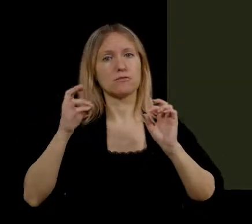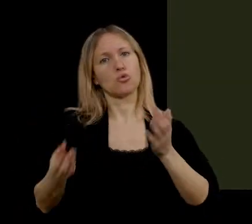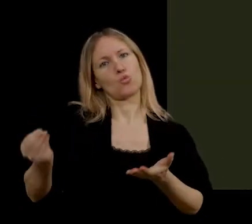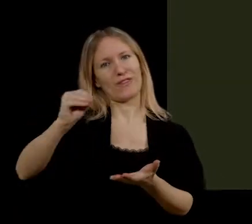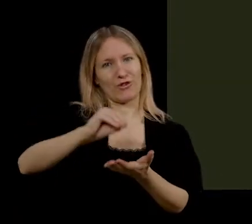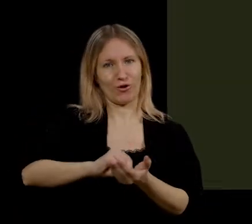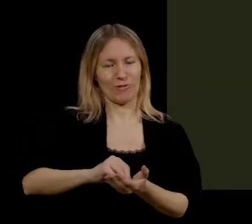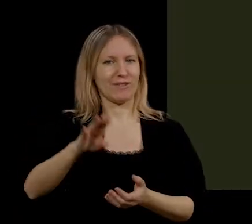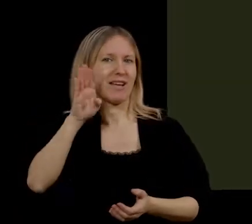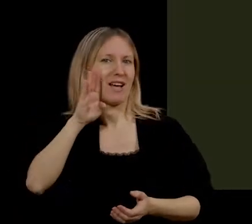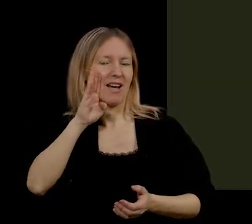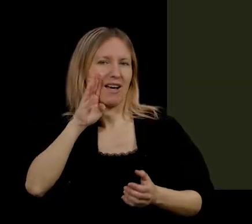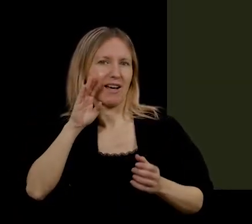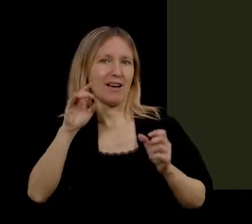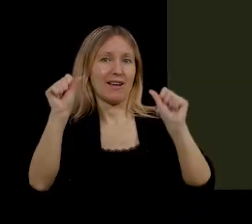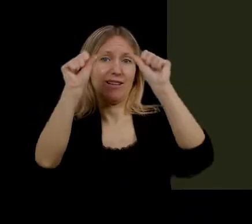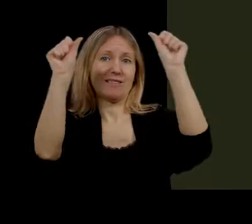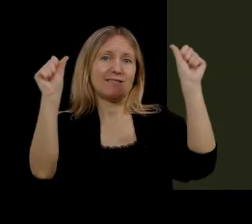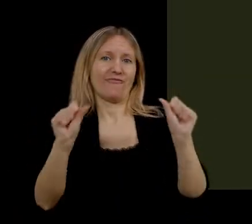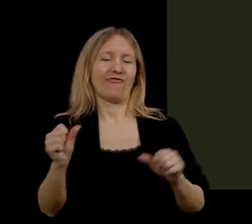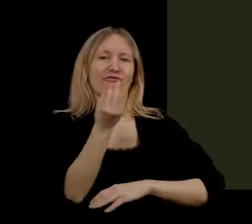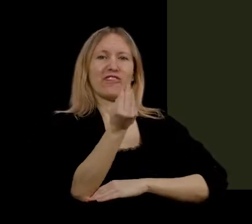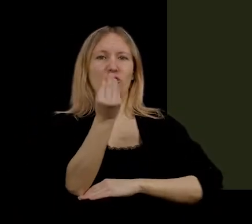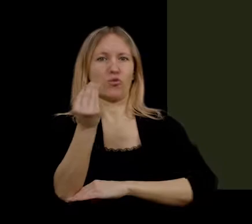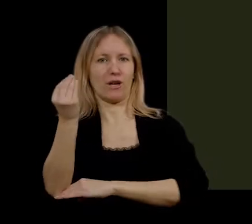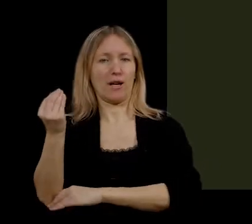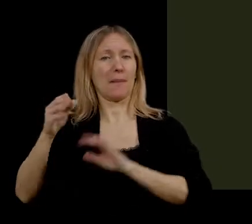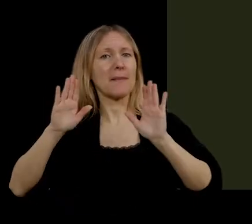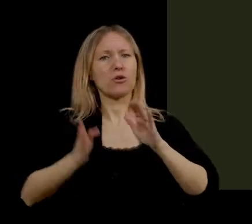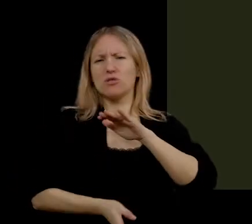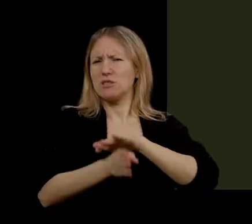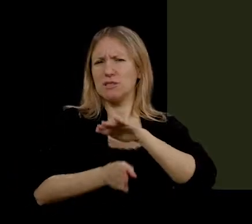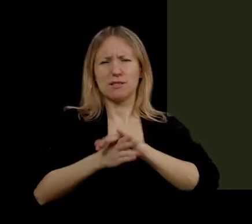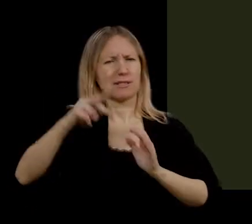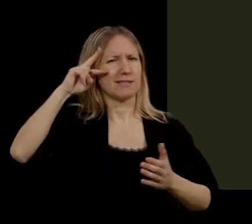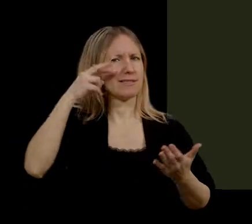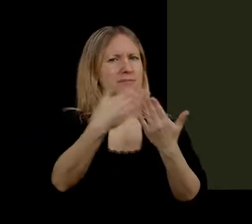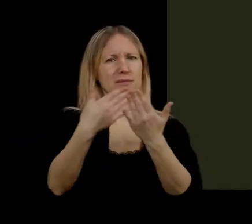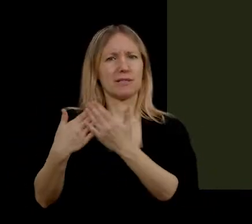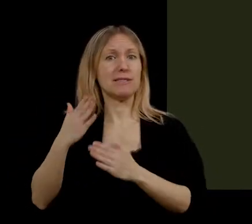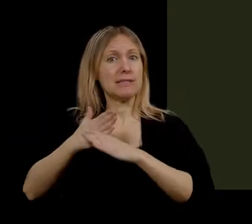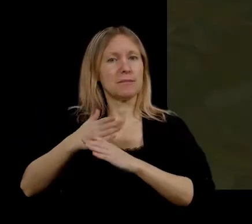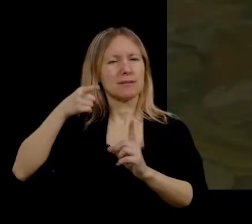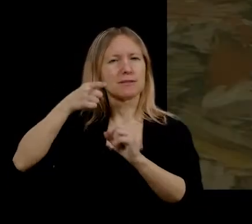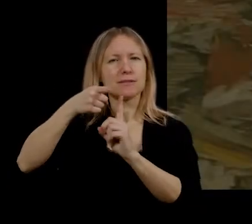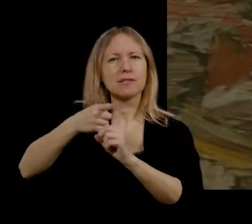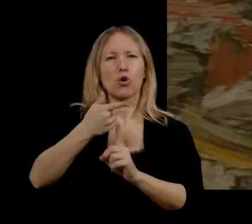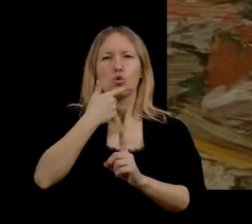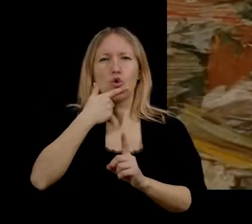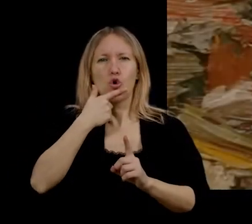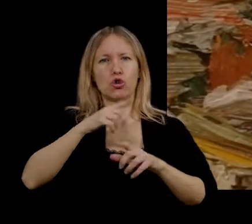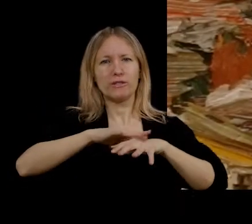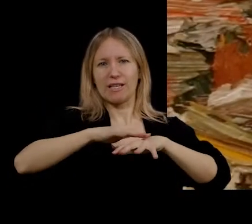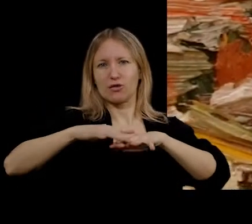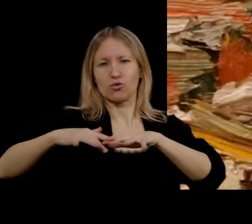Posteriorment va emprendre de nou el camí de retorn a la figuració, però sense deixar d'experimentar i sempre pendent del color i de les